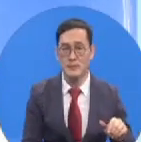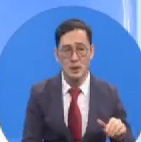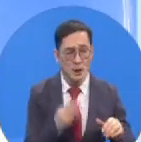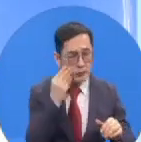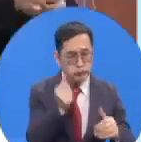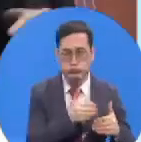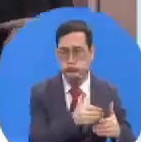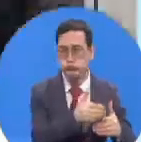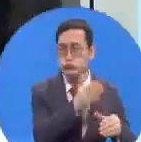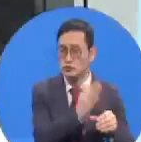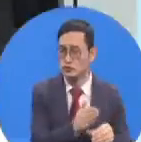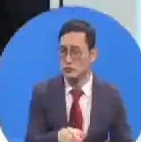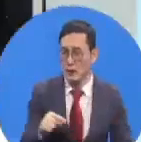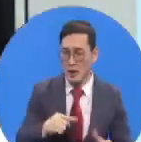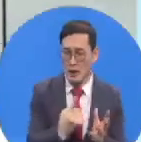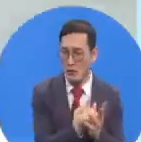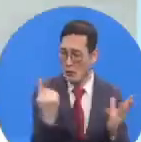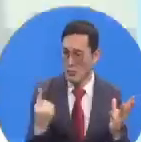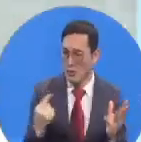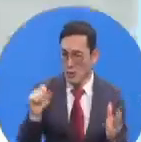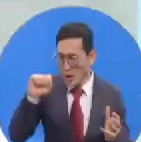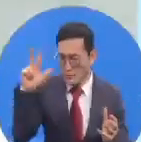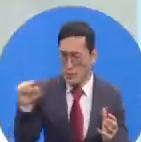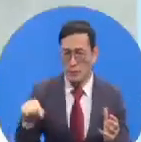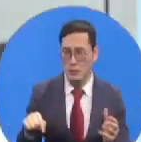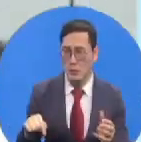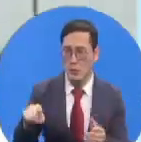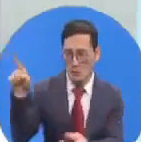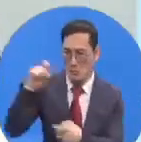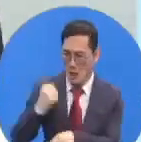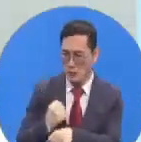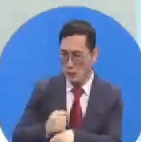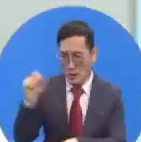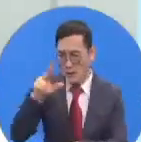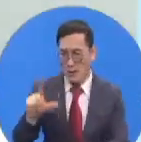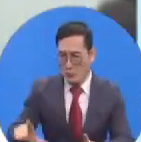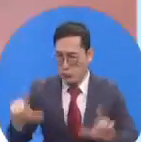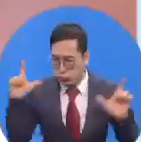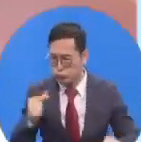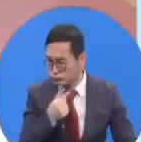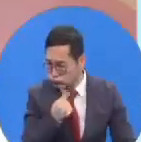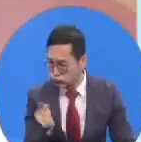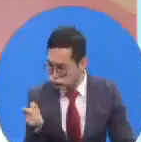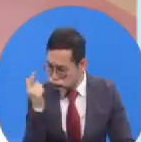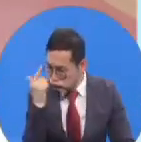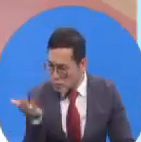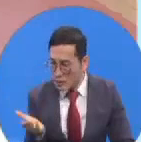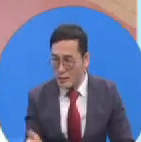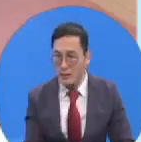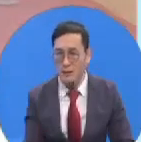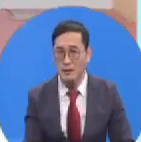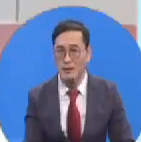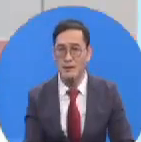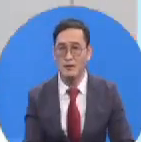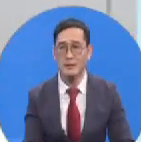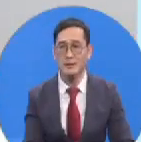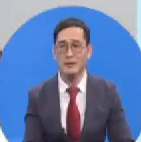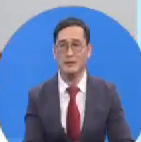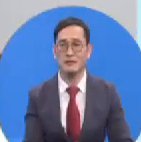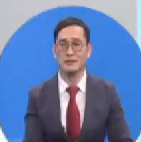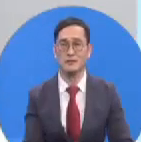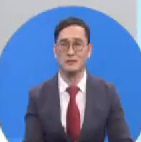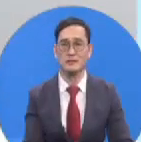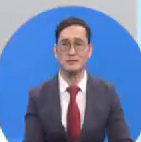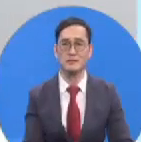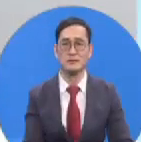했냐. 독자적으로 좀 그렇죠. 부각되고 싶었던 그렇죠. 마음이 있는 게 아니냐. 그게 이제 본인이 부각은 좋지만 그게 이제 정부의 그